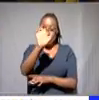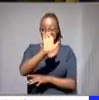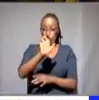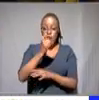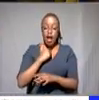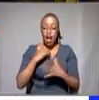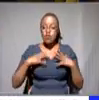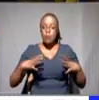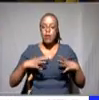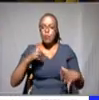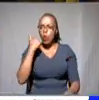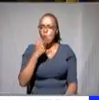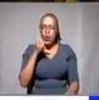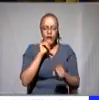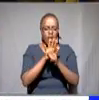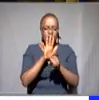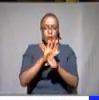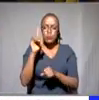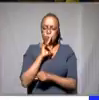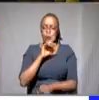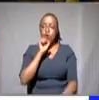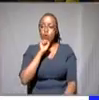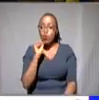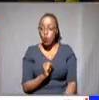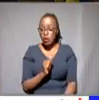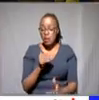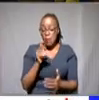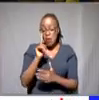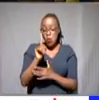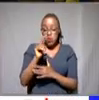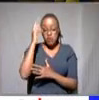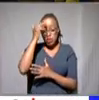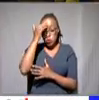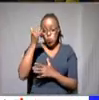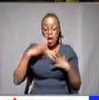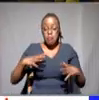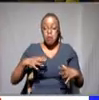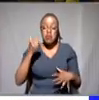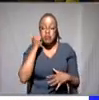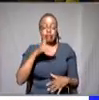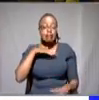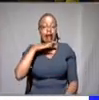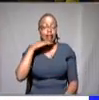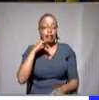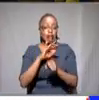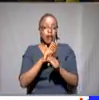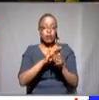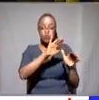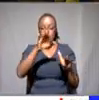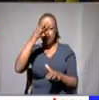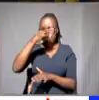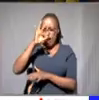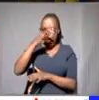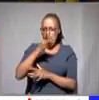wanado alia aige mono akoro. Kaya ukoro kire kimwekea itumi ile itumi ete ado makue na gekiro kinene. Frori wa France,